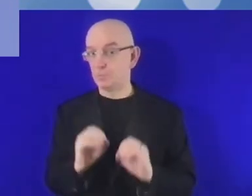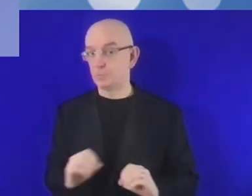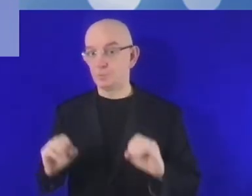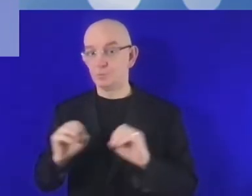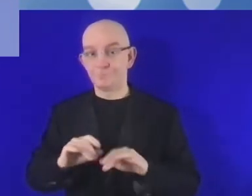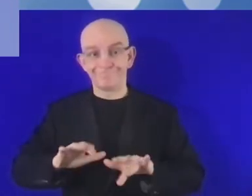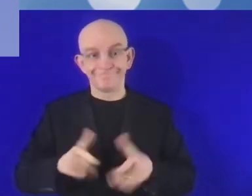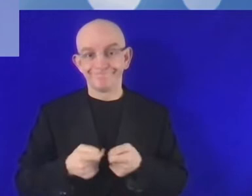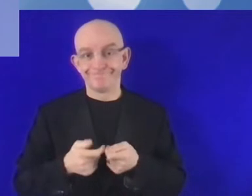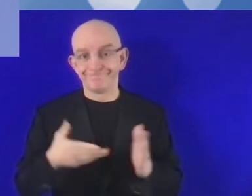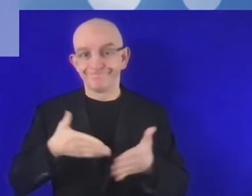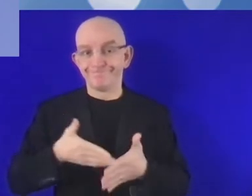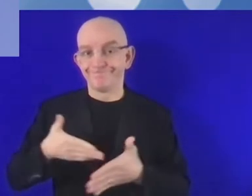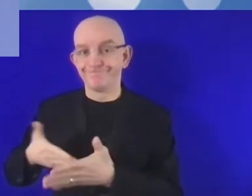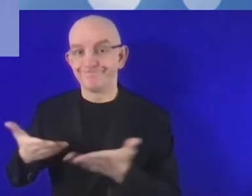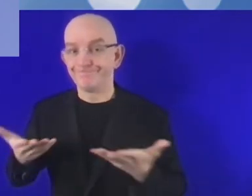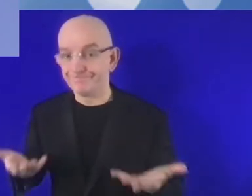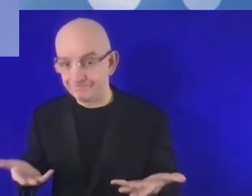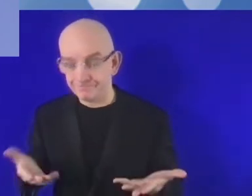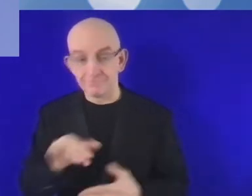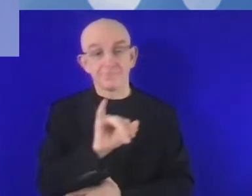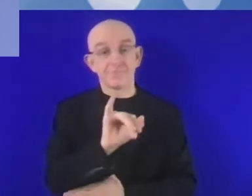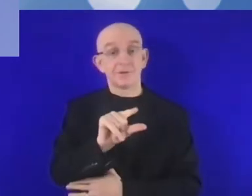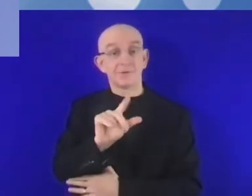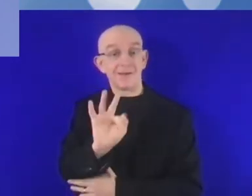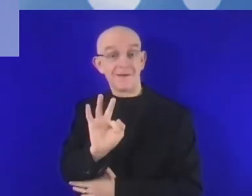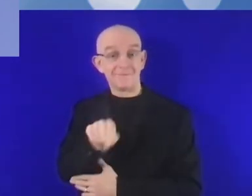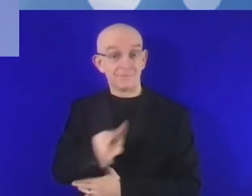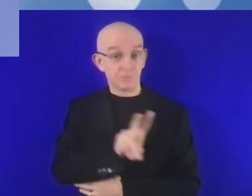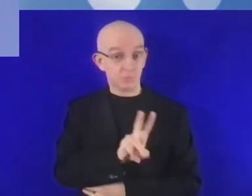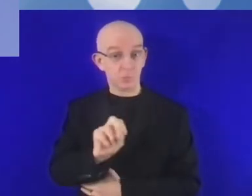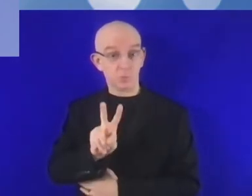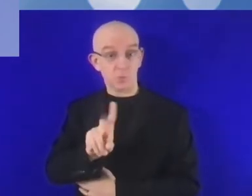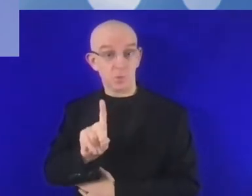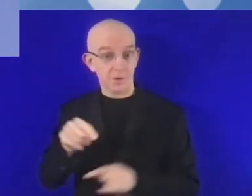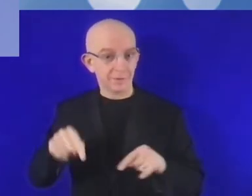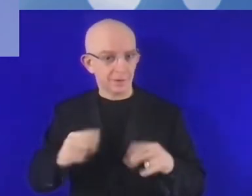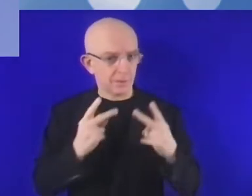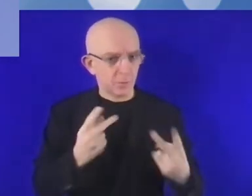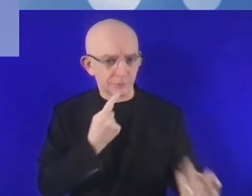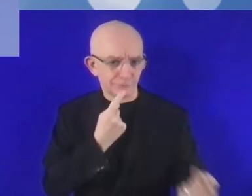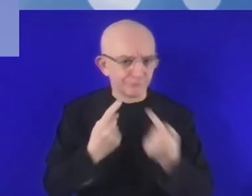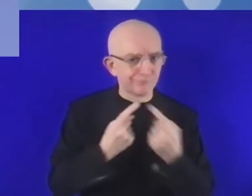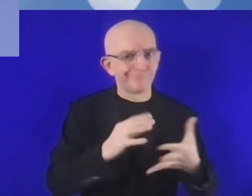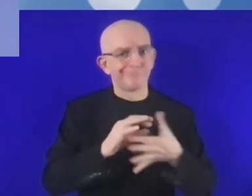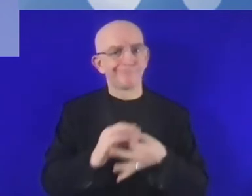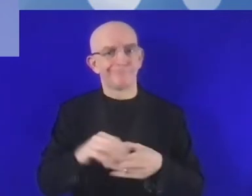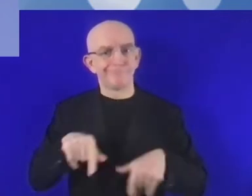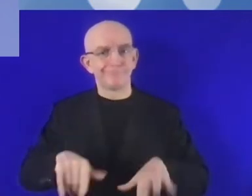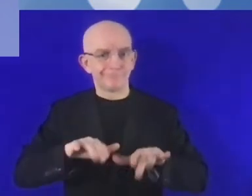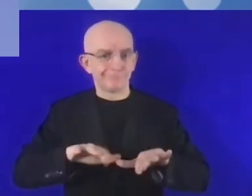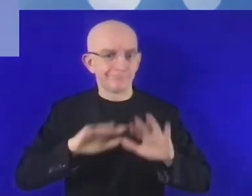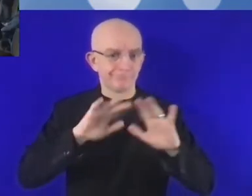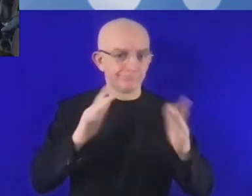لديها إمكانية الوصول المتوازن إلى الإنترنت. في عام 2001